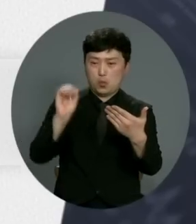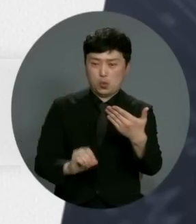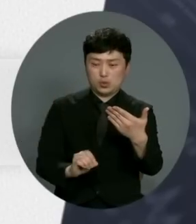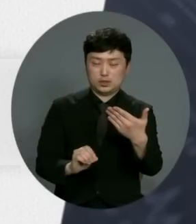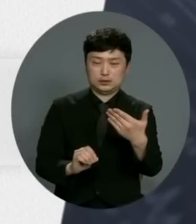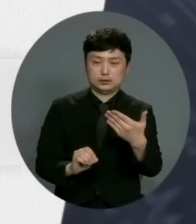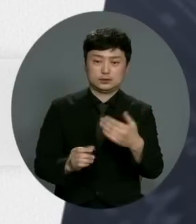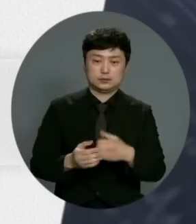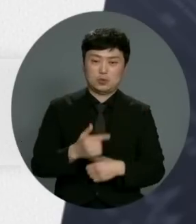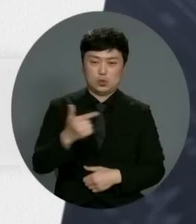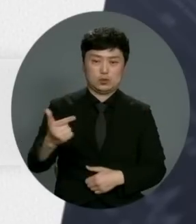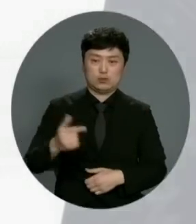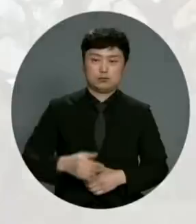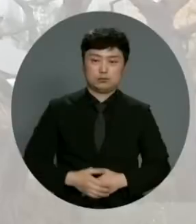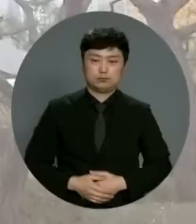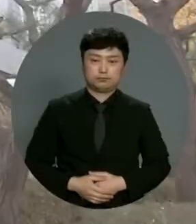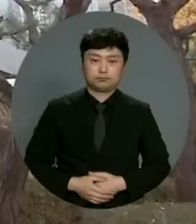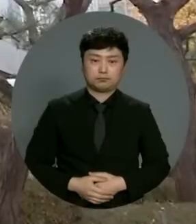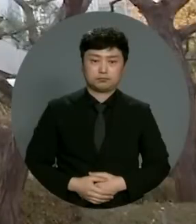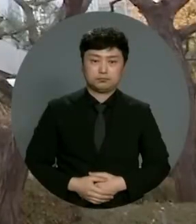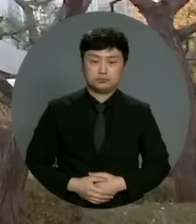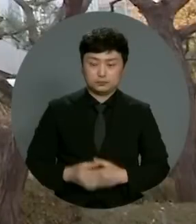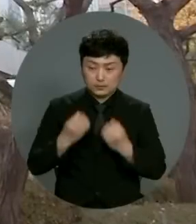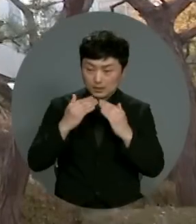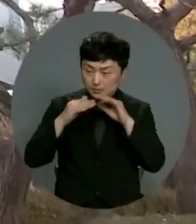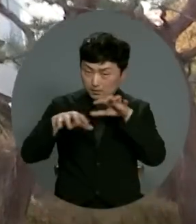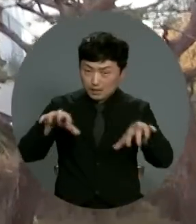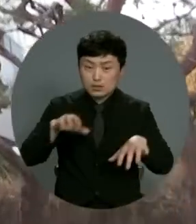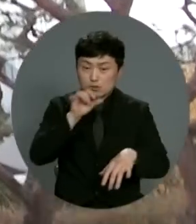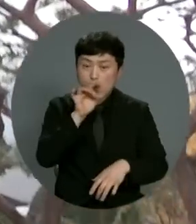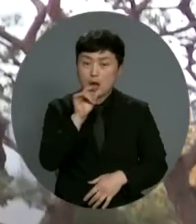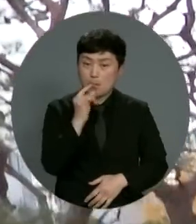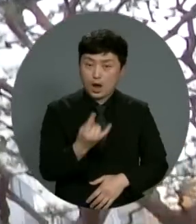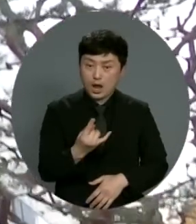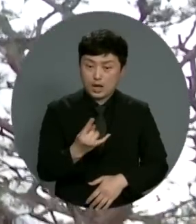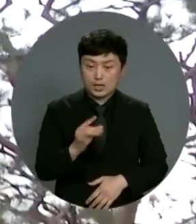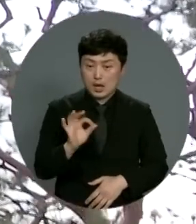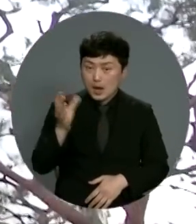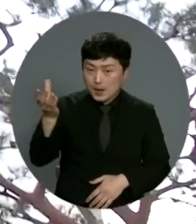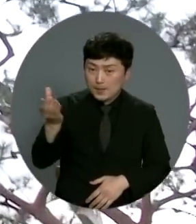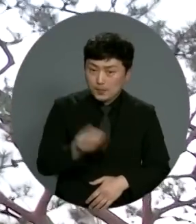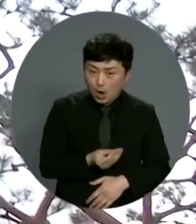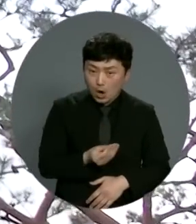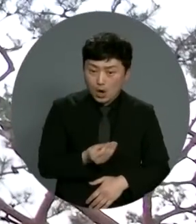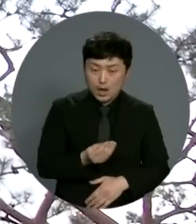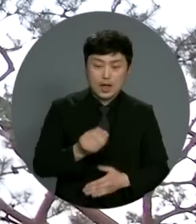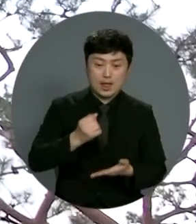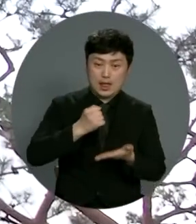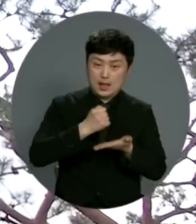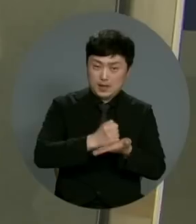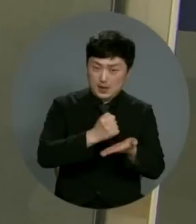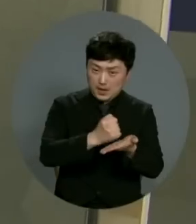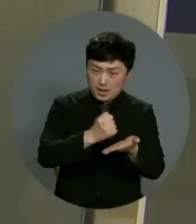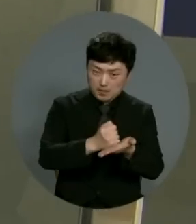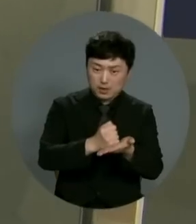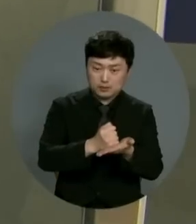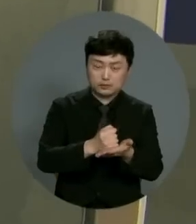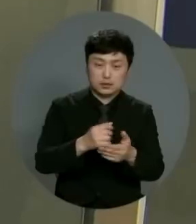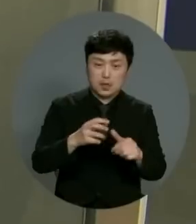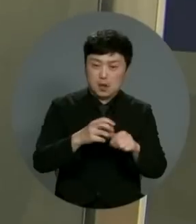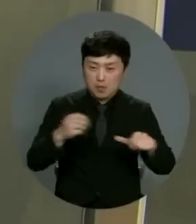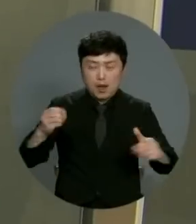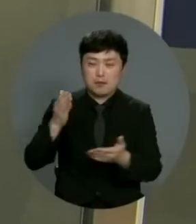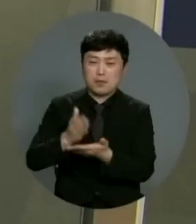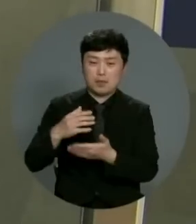않은 규모입니다. 그러나 새마을 금고 중앙회는 대출 규모가 예금자들이 우려할 만한 수준은 아니라고 말합니다.